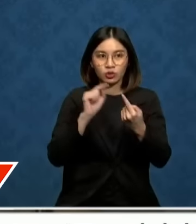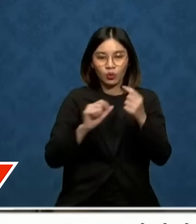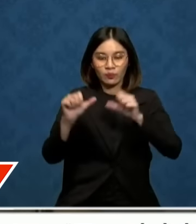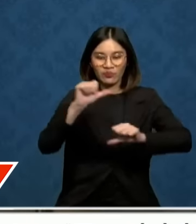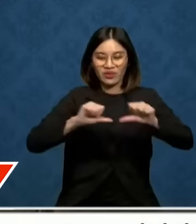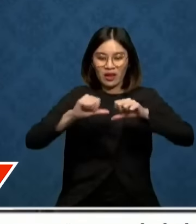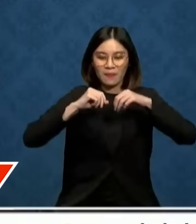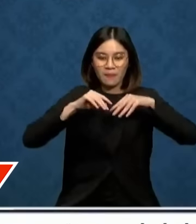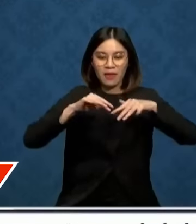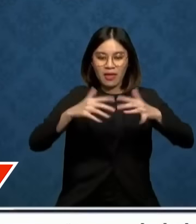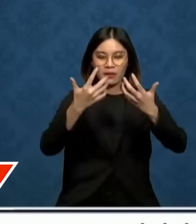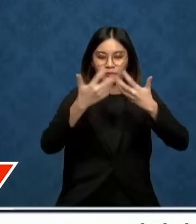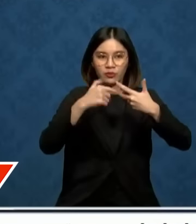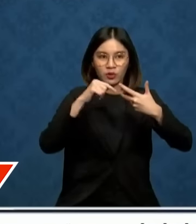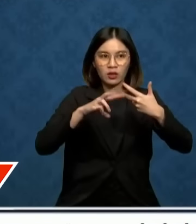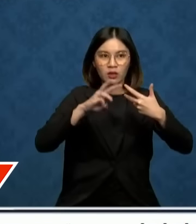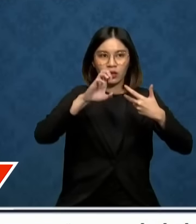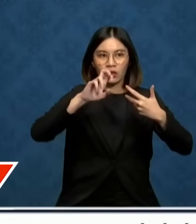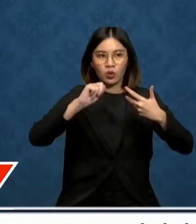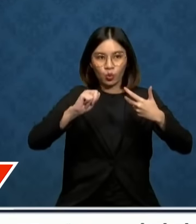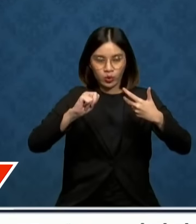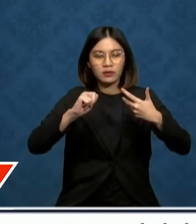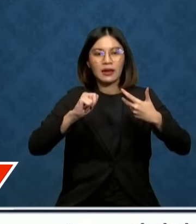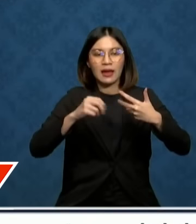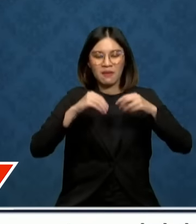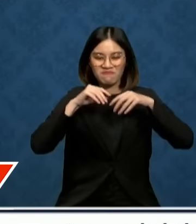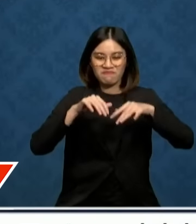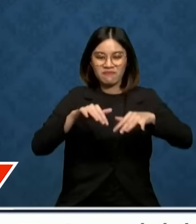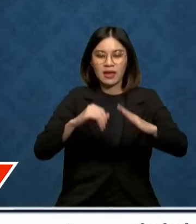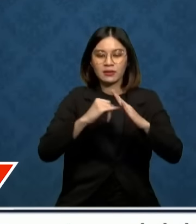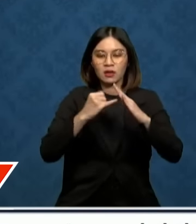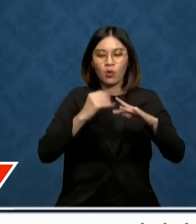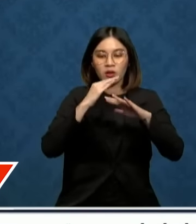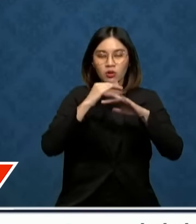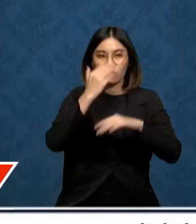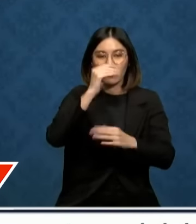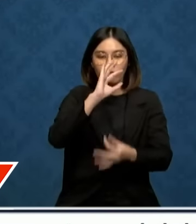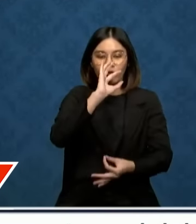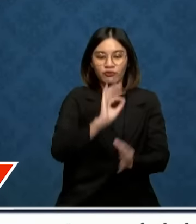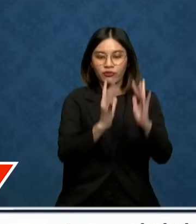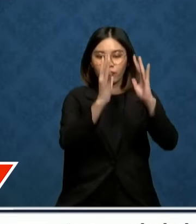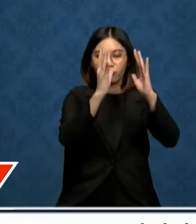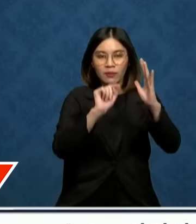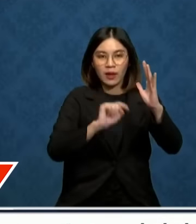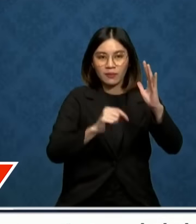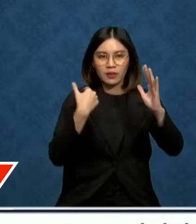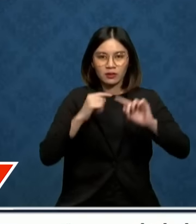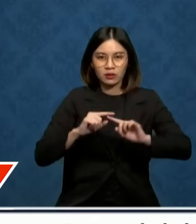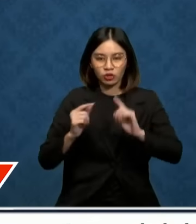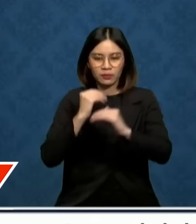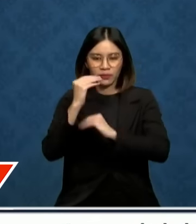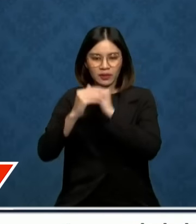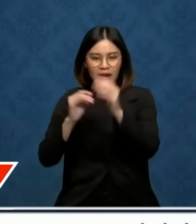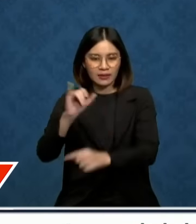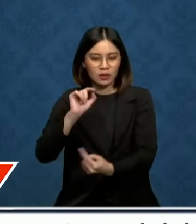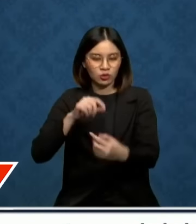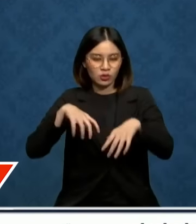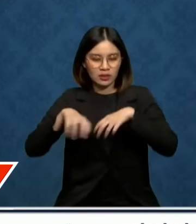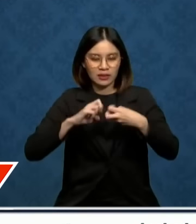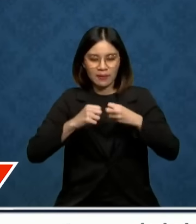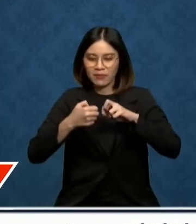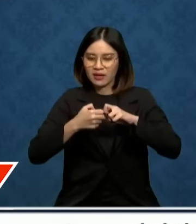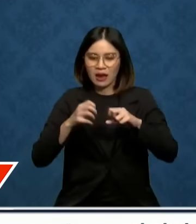ไหลจากโรงงานวินโปรเซสอำเภอบ้านค่ายจังหวัดระยองหลังเกิดเหตุไฟไหม้และยังไม่มีความคืบหน้าในการจัดการปัญห